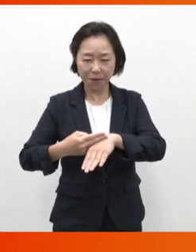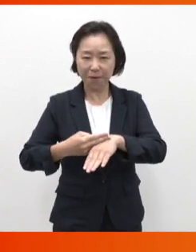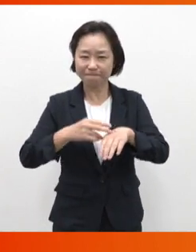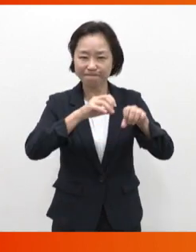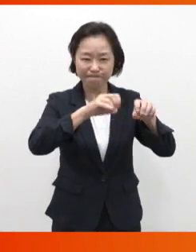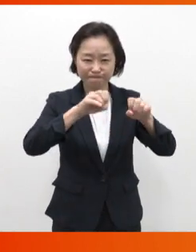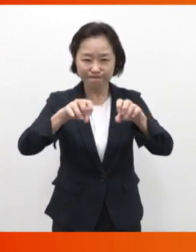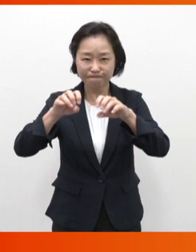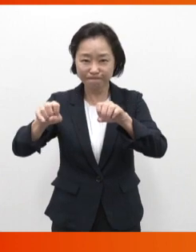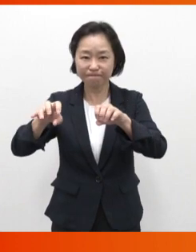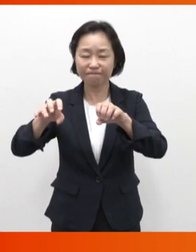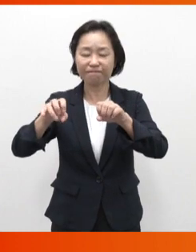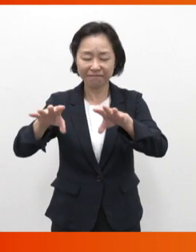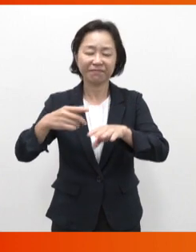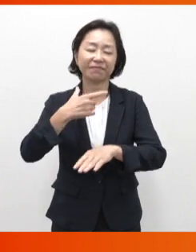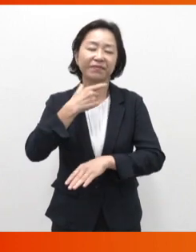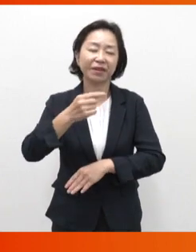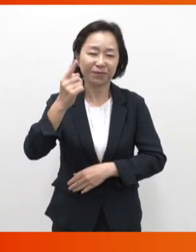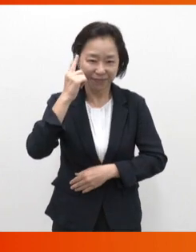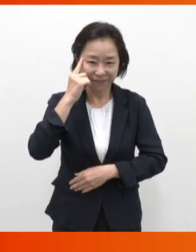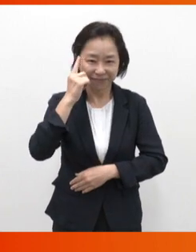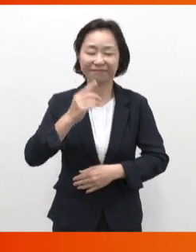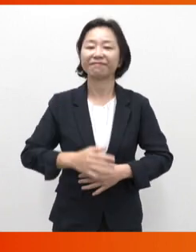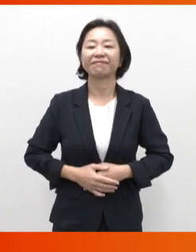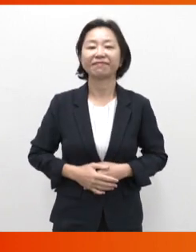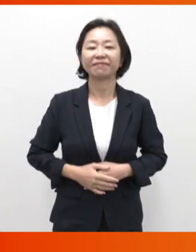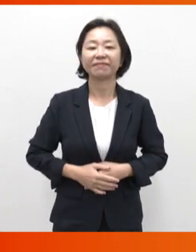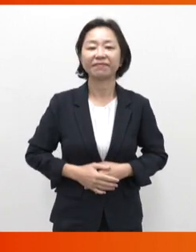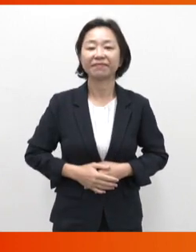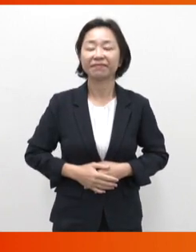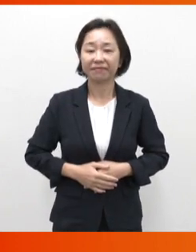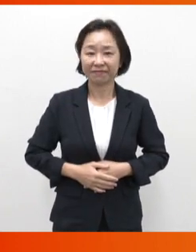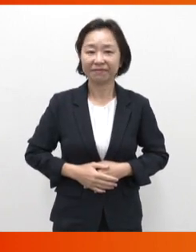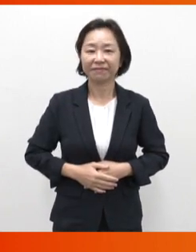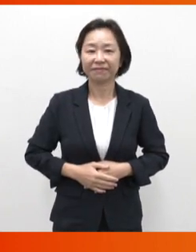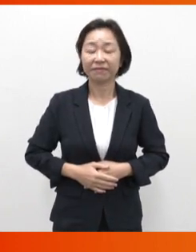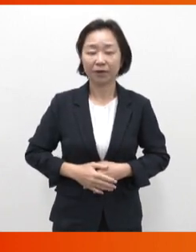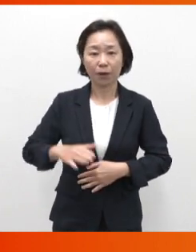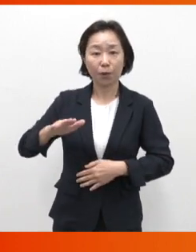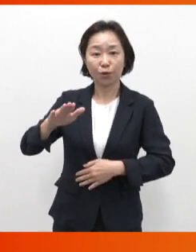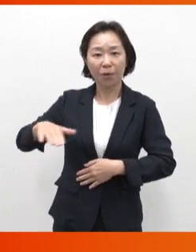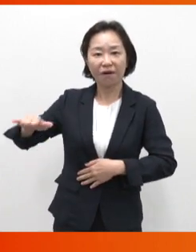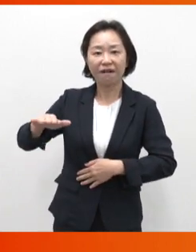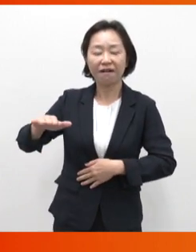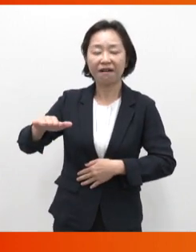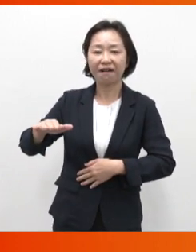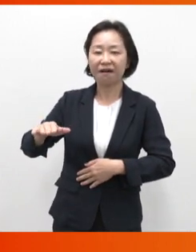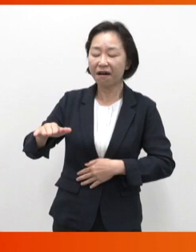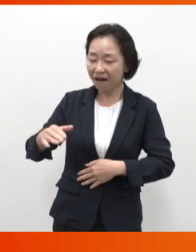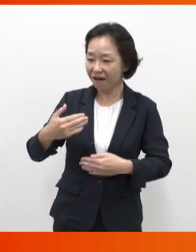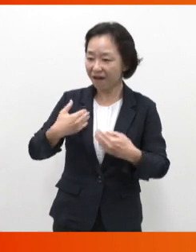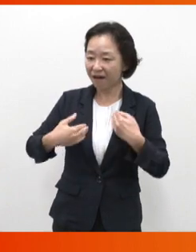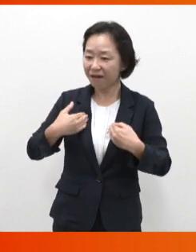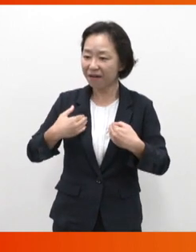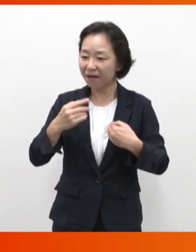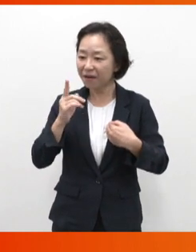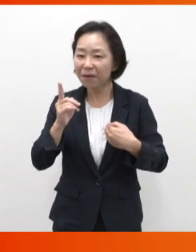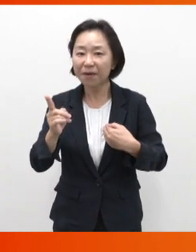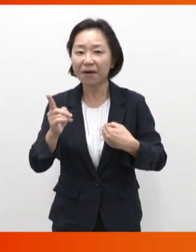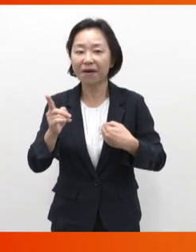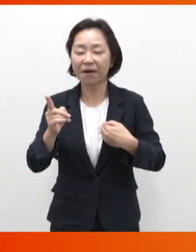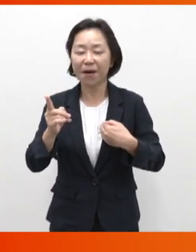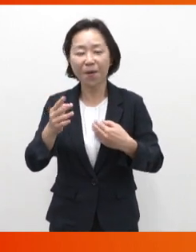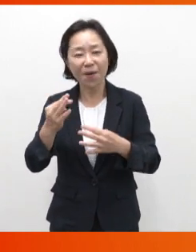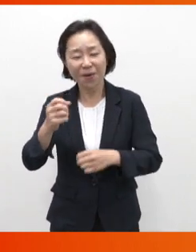こうやって発信をしていきたいというふうに思います子どもたちすごい楽しんでるのが何よりです